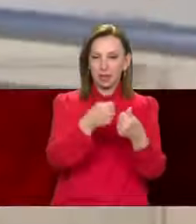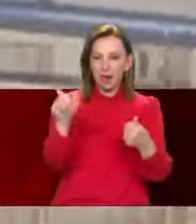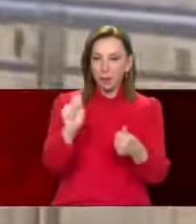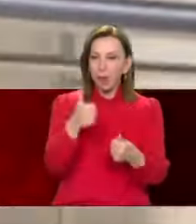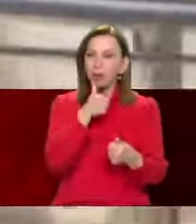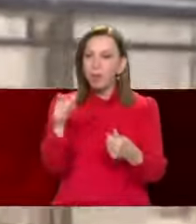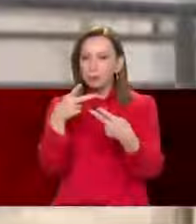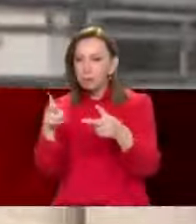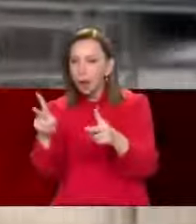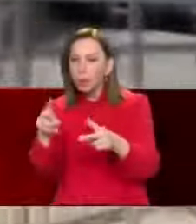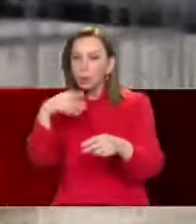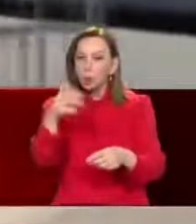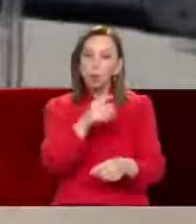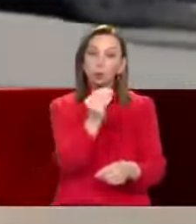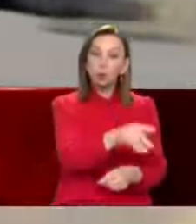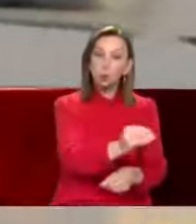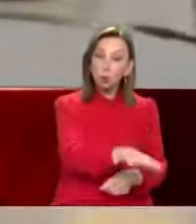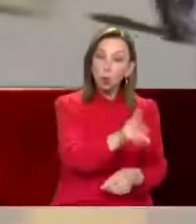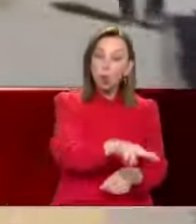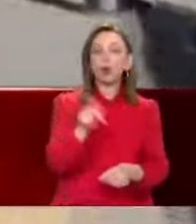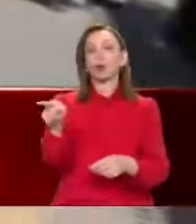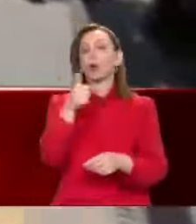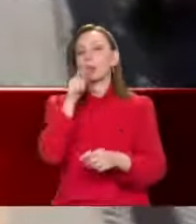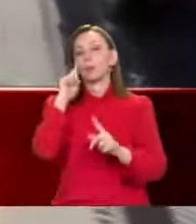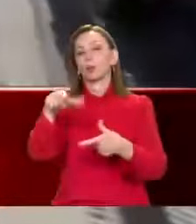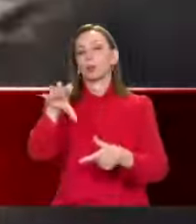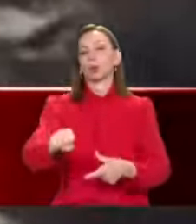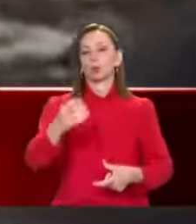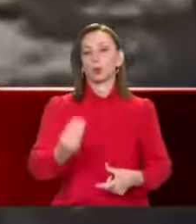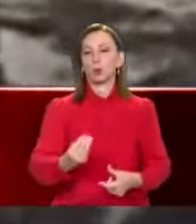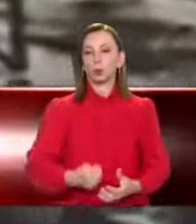Ertuğrul'un ölümünün ardından tekrar gözaltına alındı.